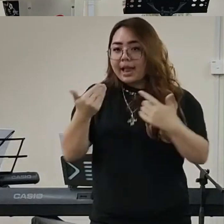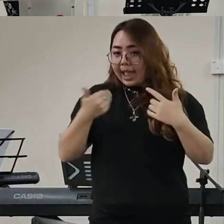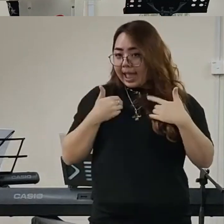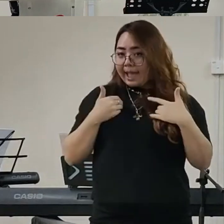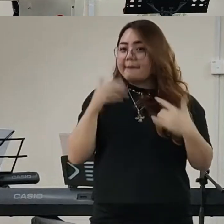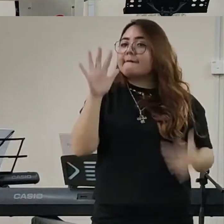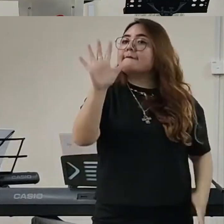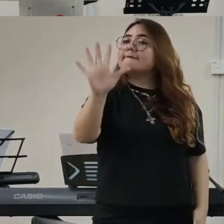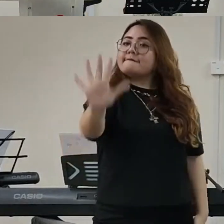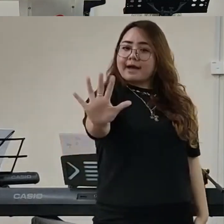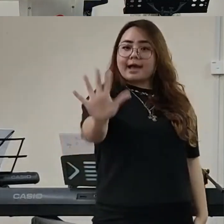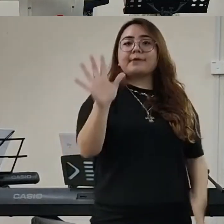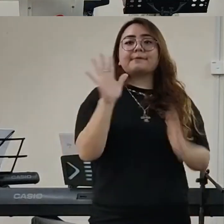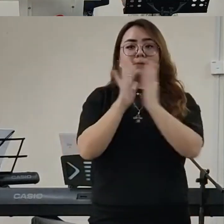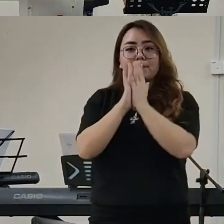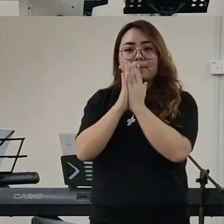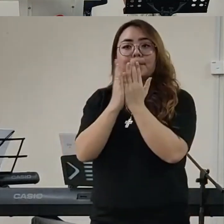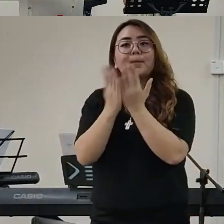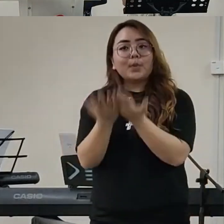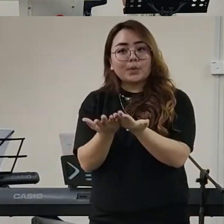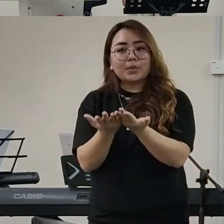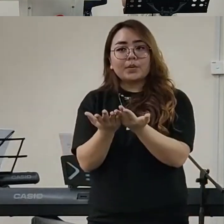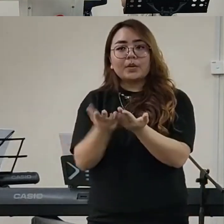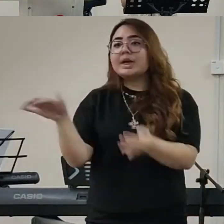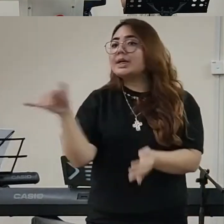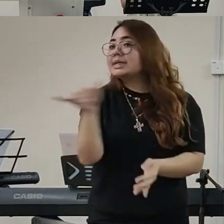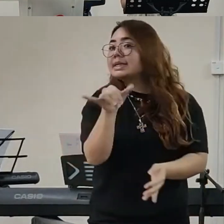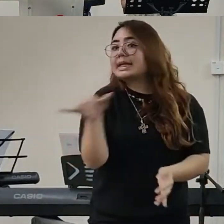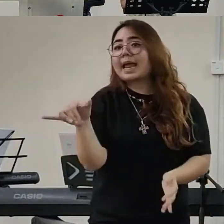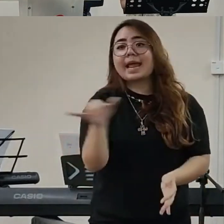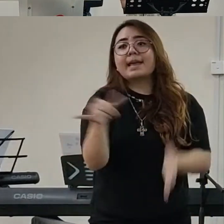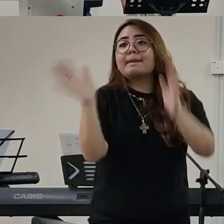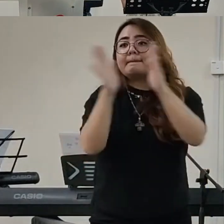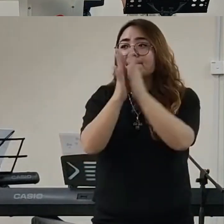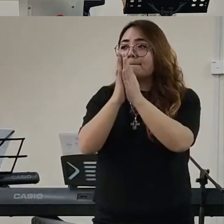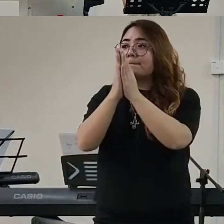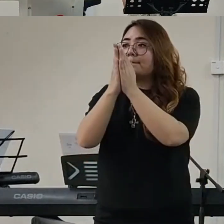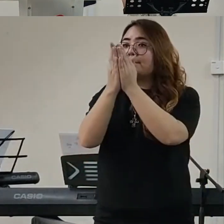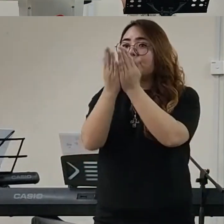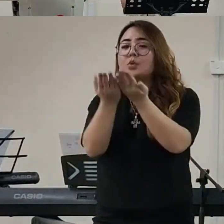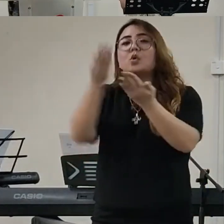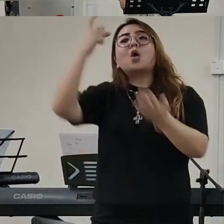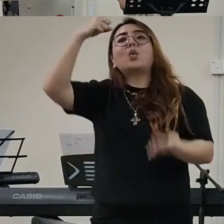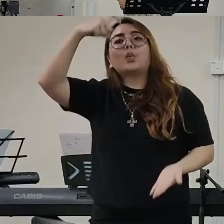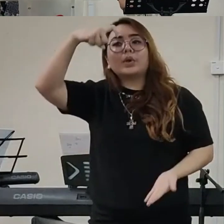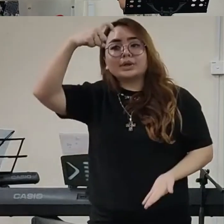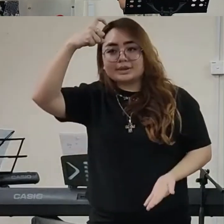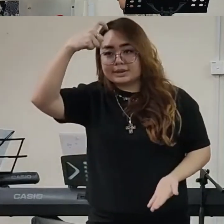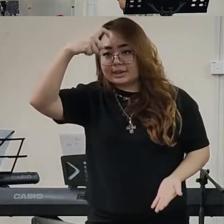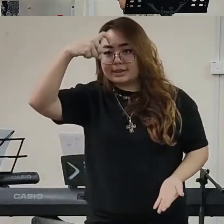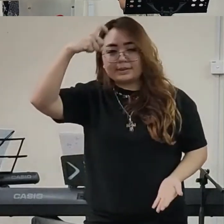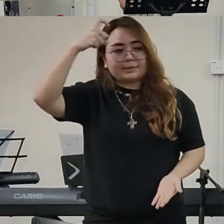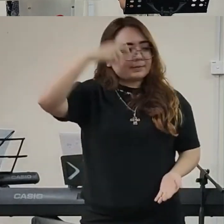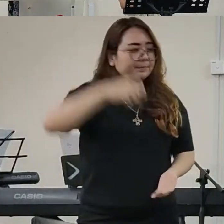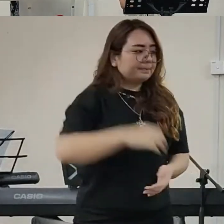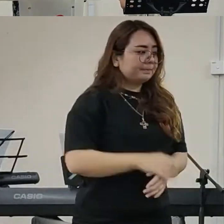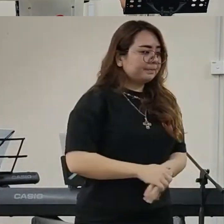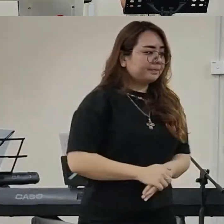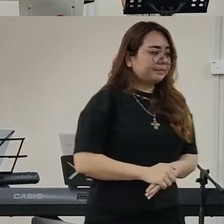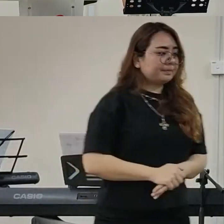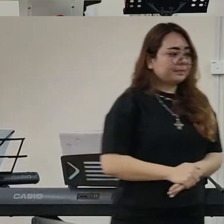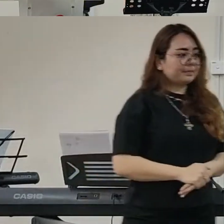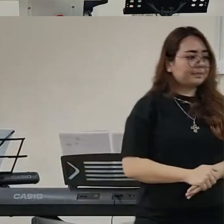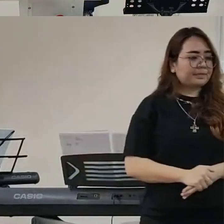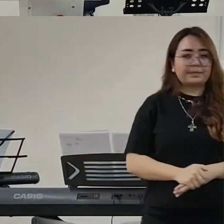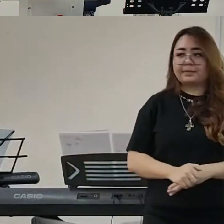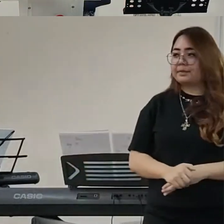那中间的五本书呢，就是智慧的书。 Another five. What are the names of the five books of wisdom? What's the